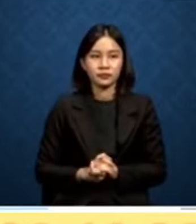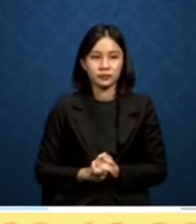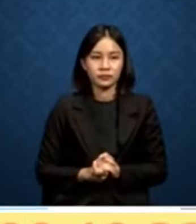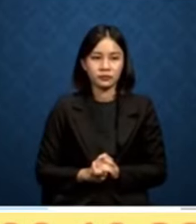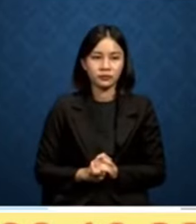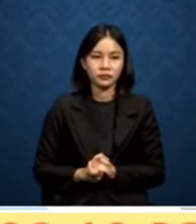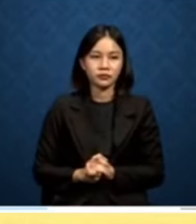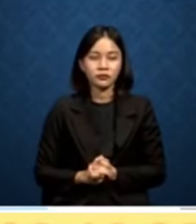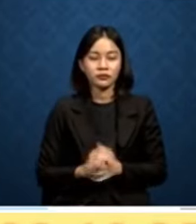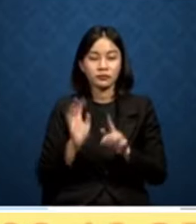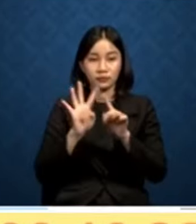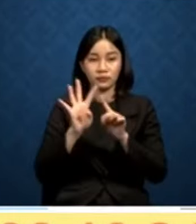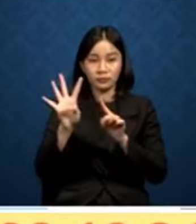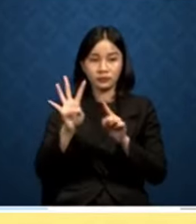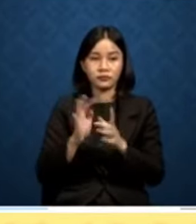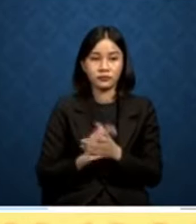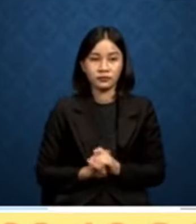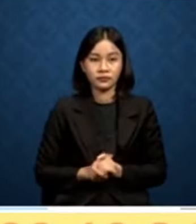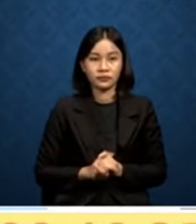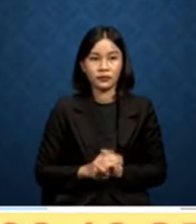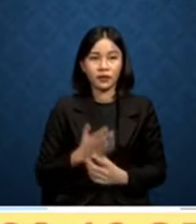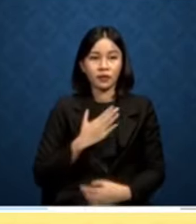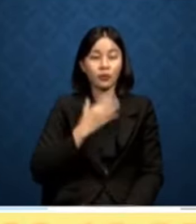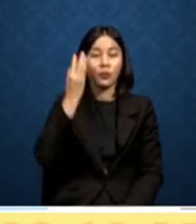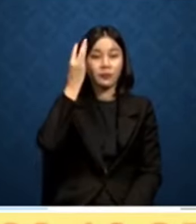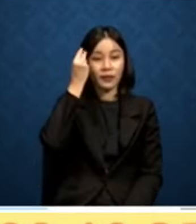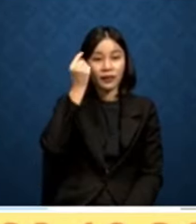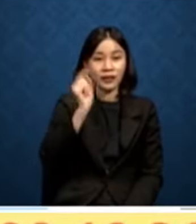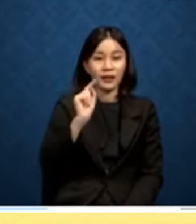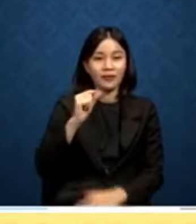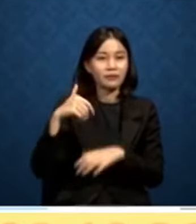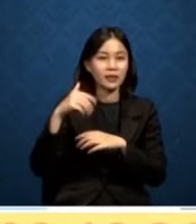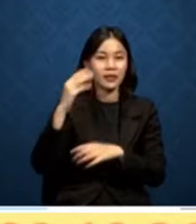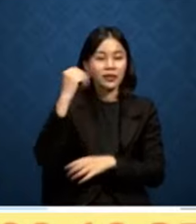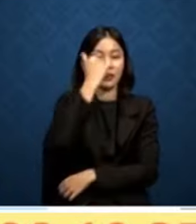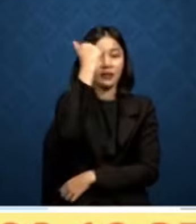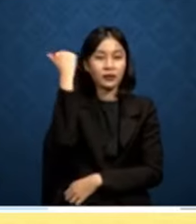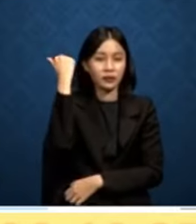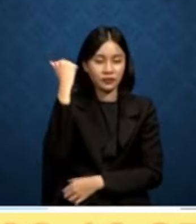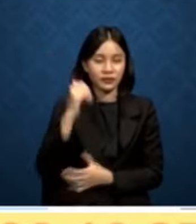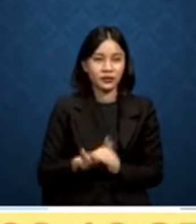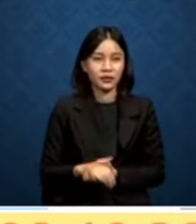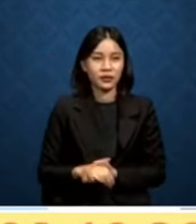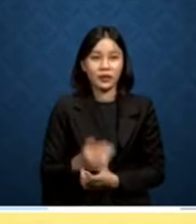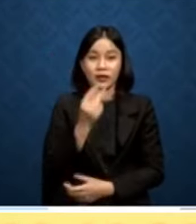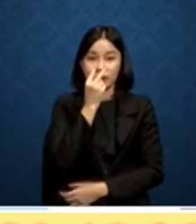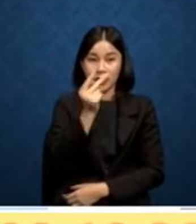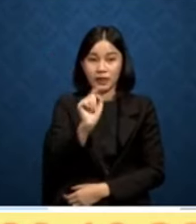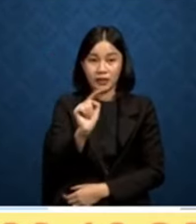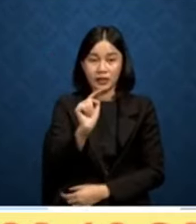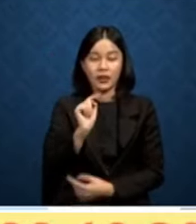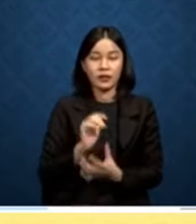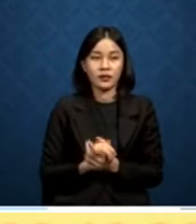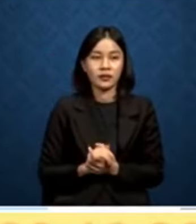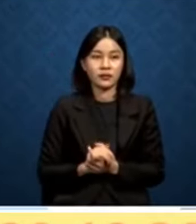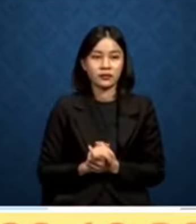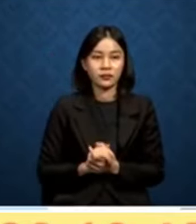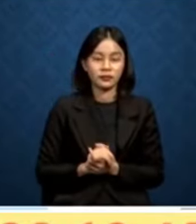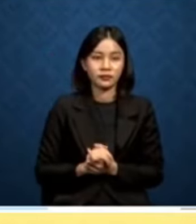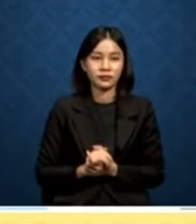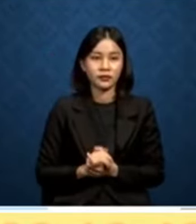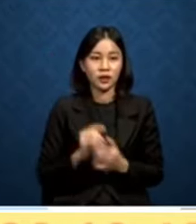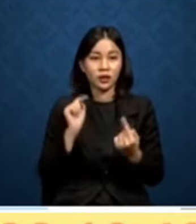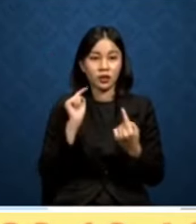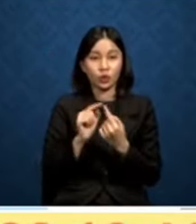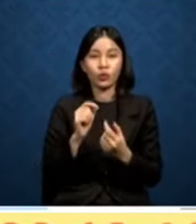อัดบขอที่ 4นี่ยันนี้ผมคิดแบบนอกก่อไปเลยนะก็คอว่าเราจะเหนว่าบรดาธ